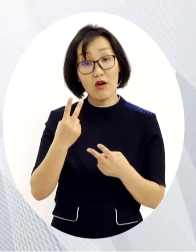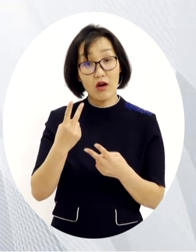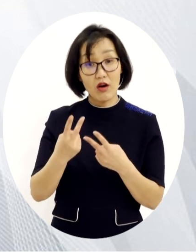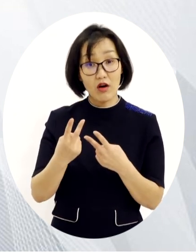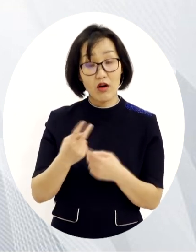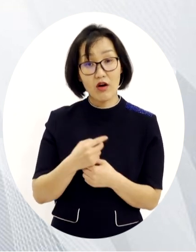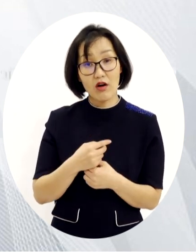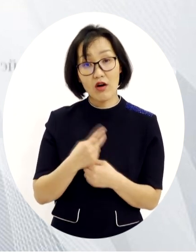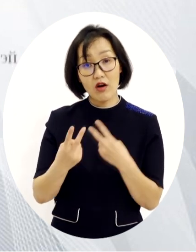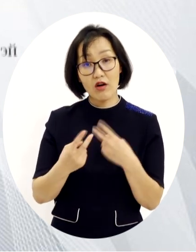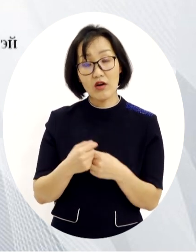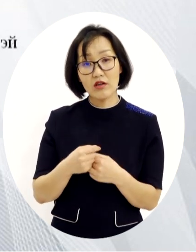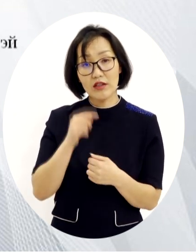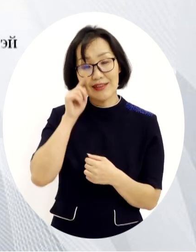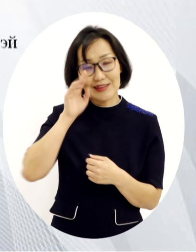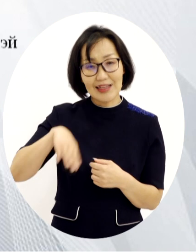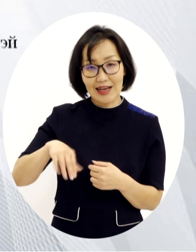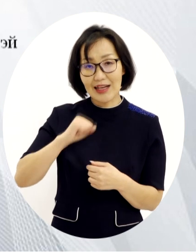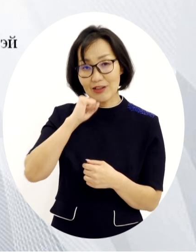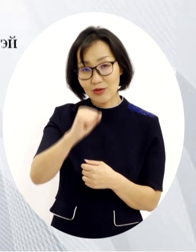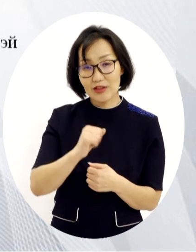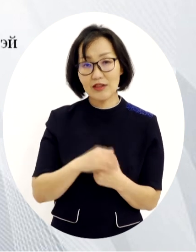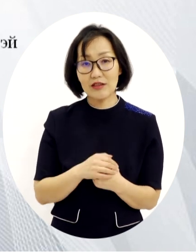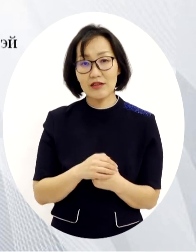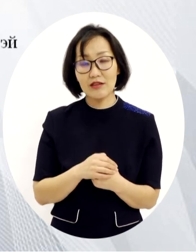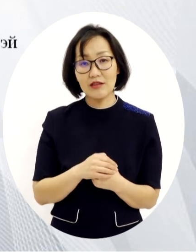22 үйлчлүүлэгчтэй. Дараагийн асуулт.